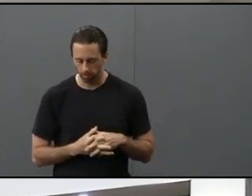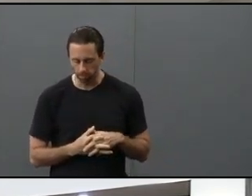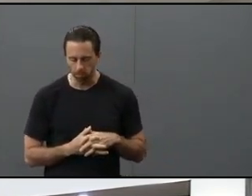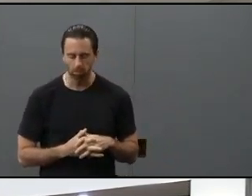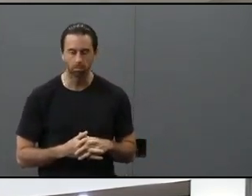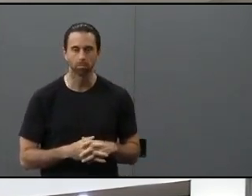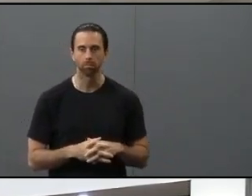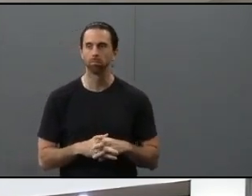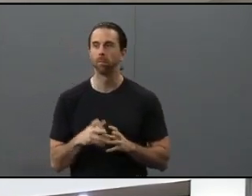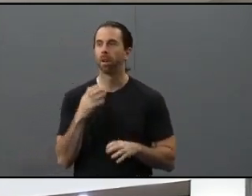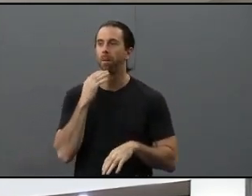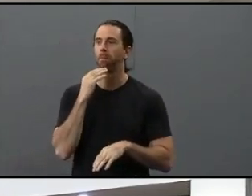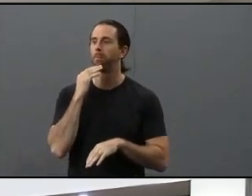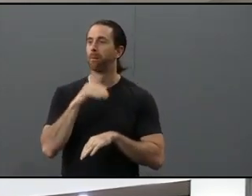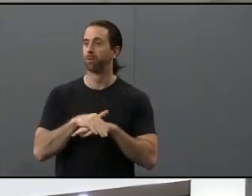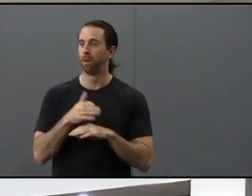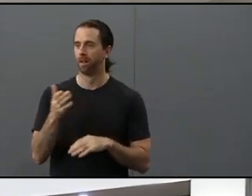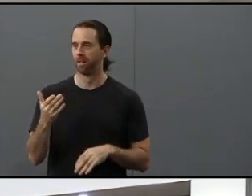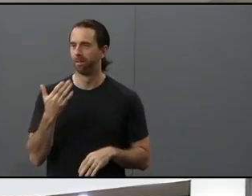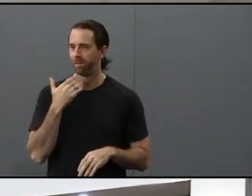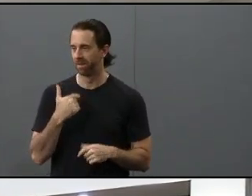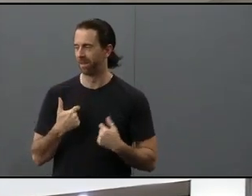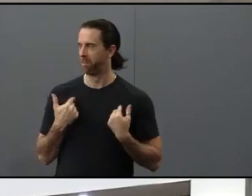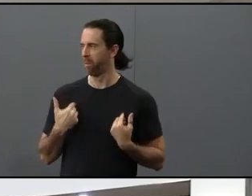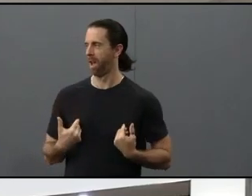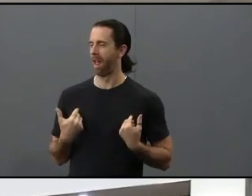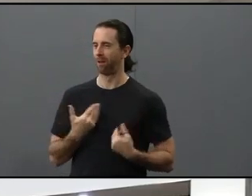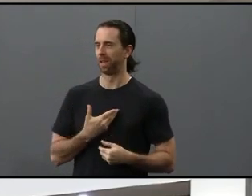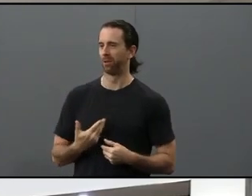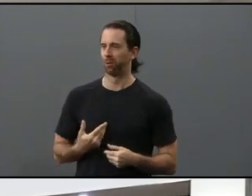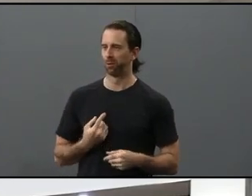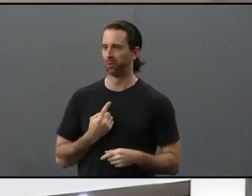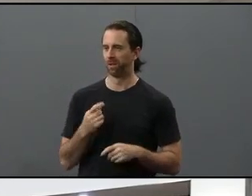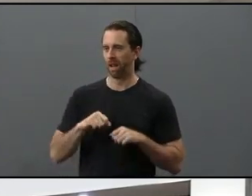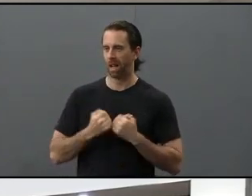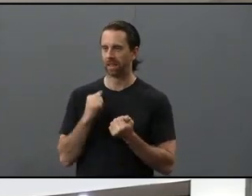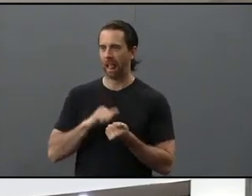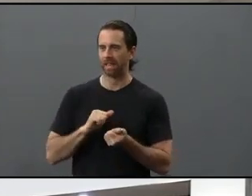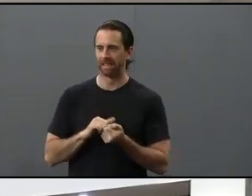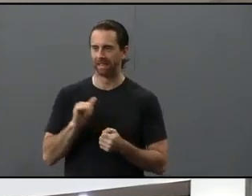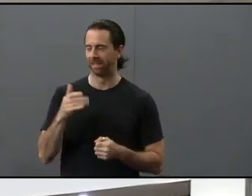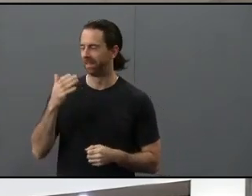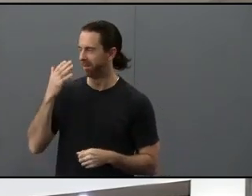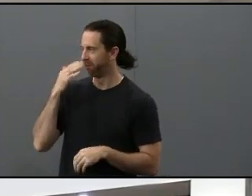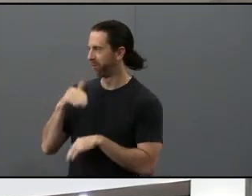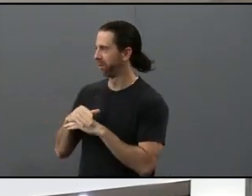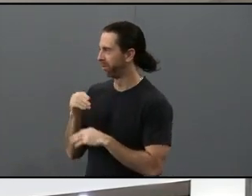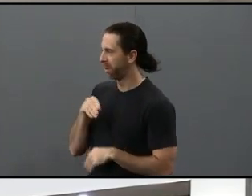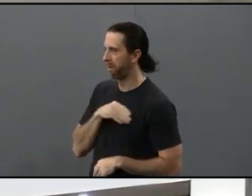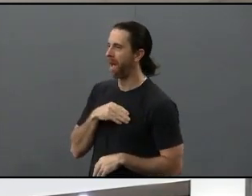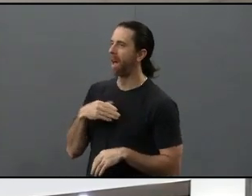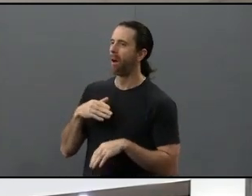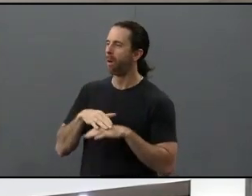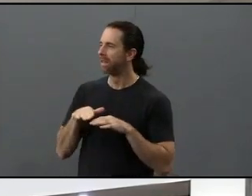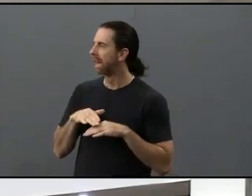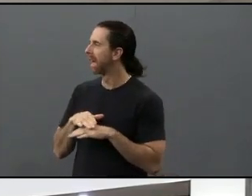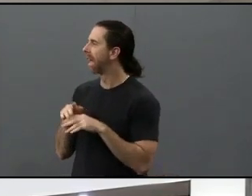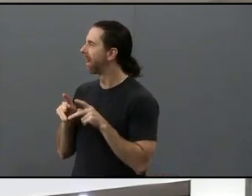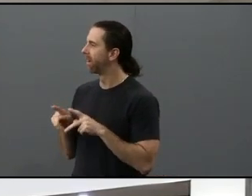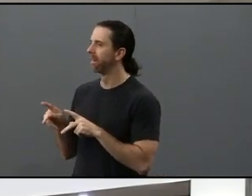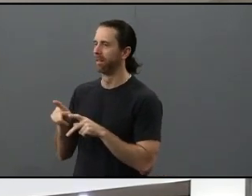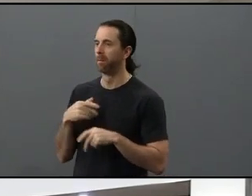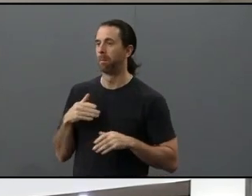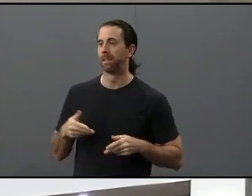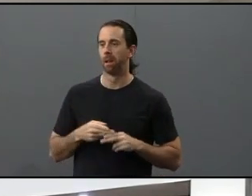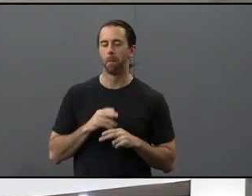bonsoir bonsoir c'est moi la chanceuse en fait une car c'est la glace oui bonsoir Monsieur le bonsoir les conseillers conseillère je me